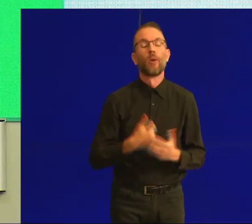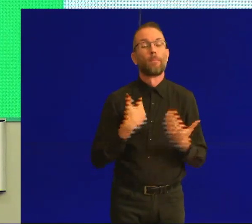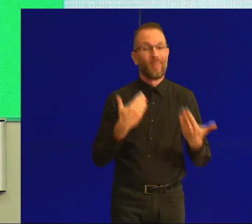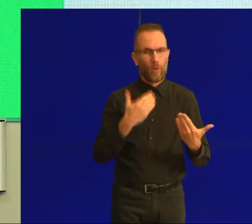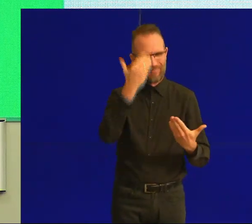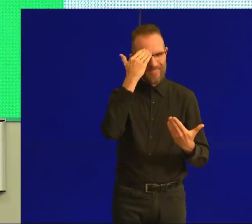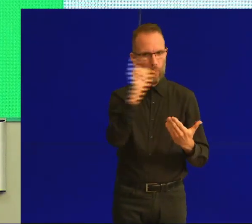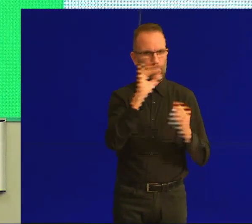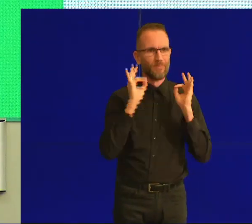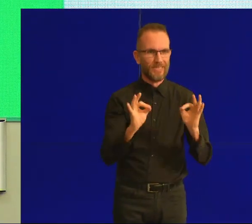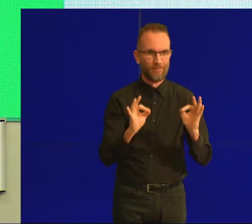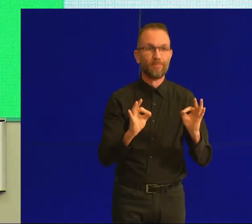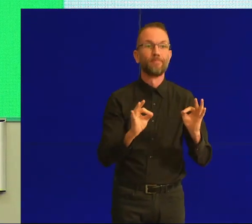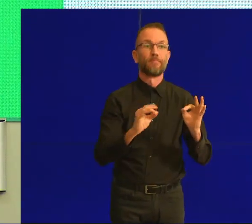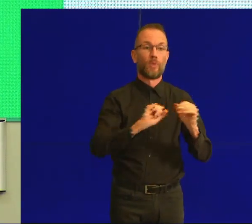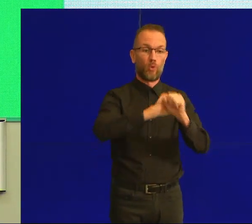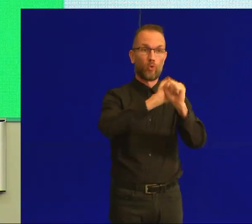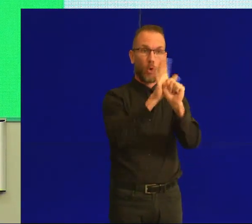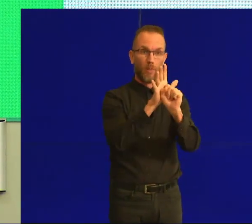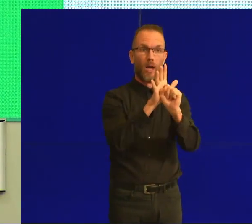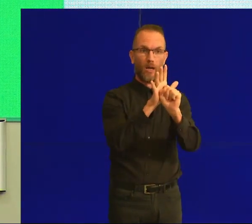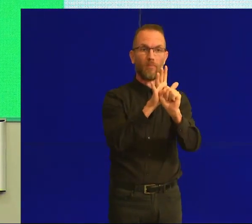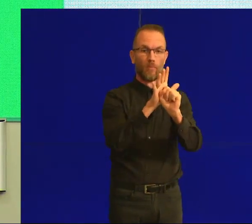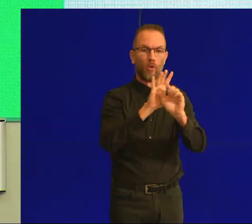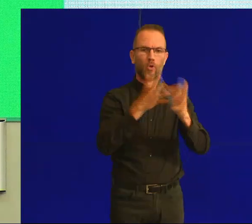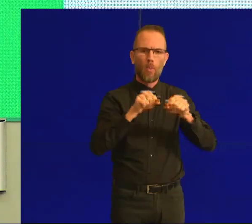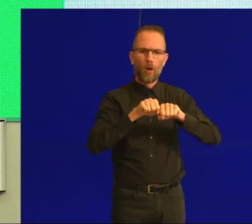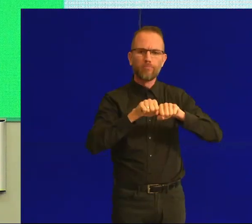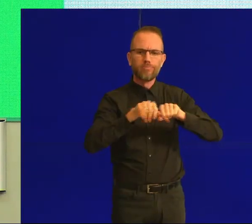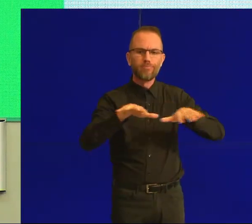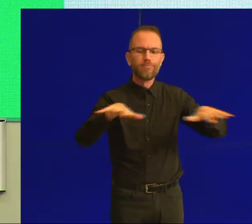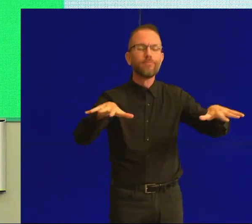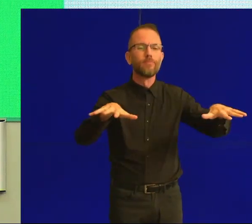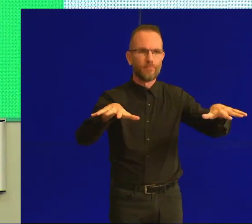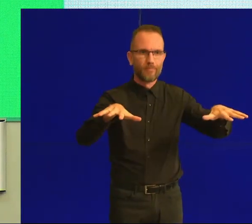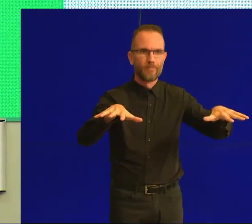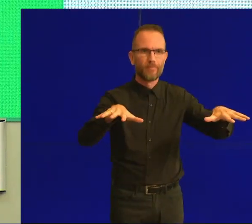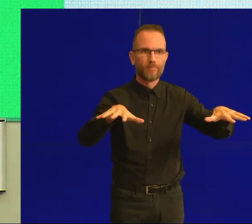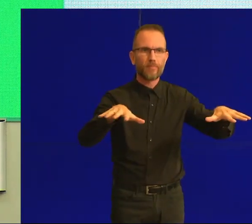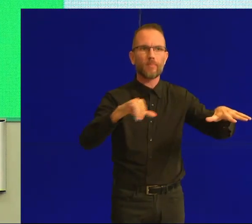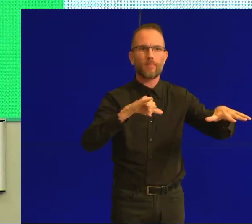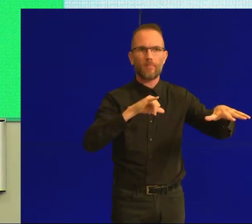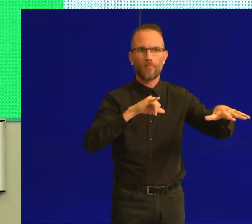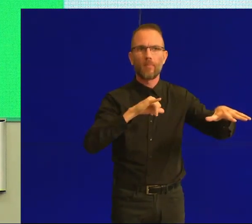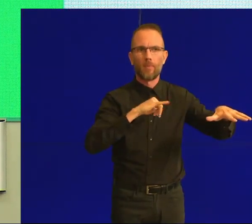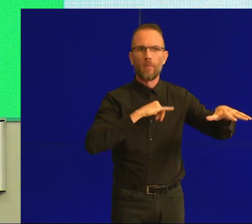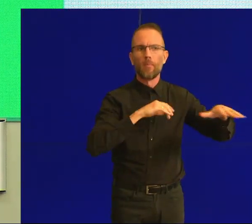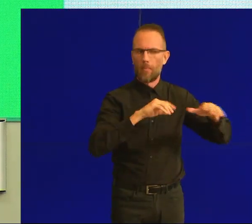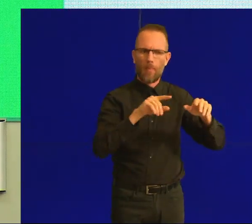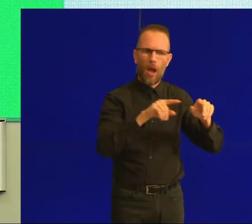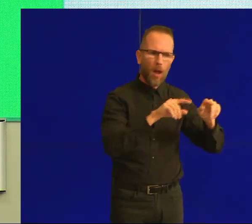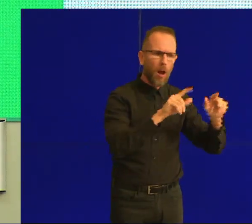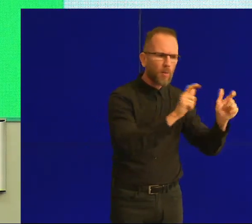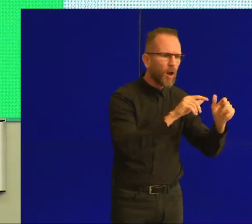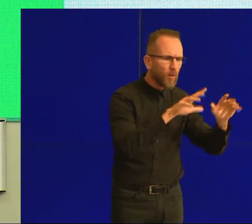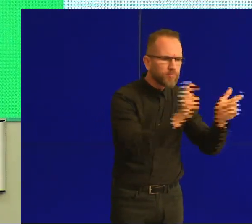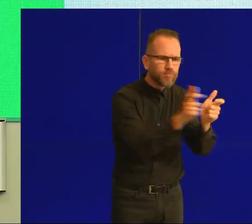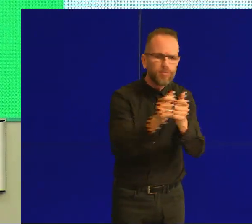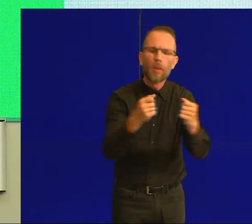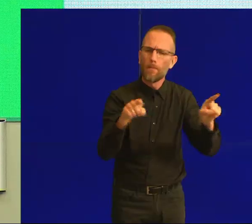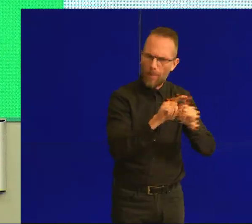active dans la population bien ce sera le même virus qu'on va retrouver sur l'ensemble du pays et ça ça montrerait